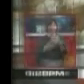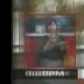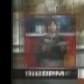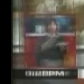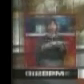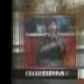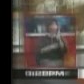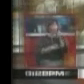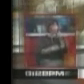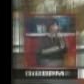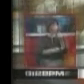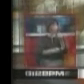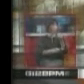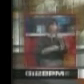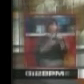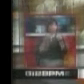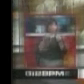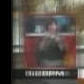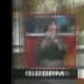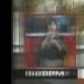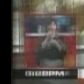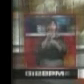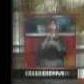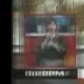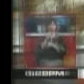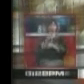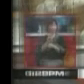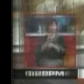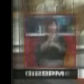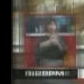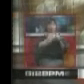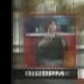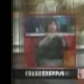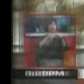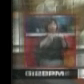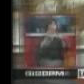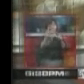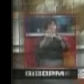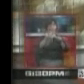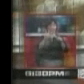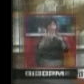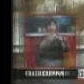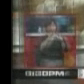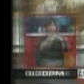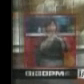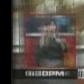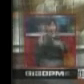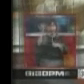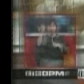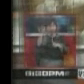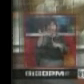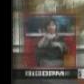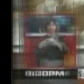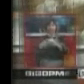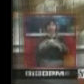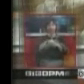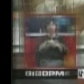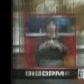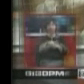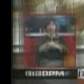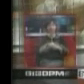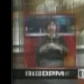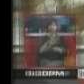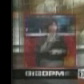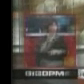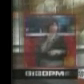nabuhay ang isang pamilyar na tono kanina. Magiging prioridad daw ng third regular session ng Kongreso ang charter